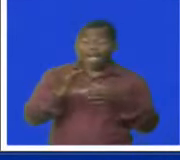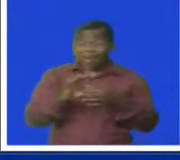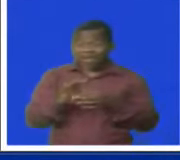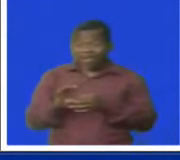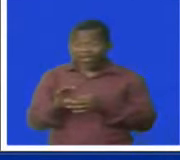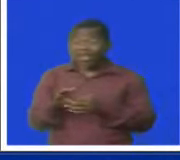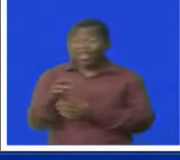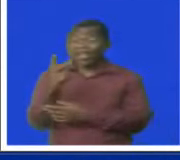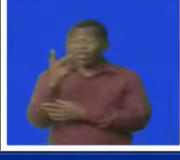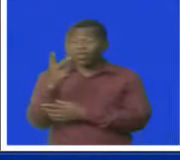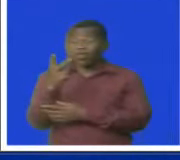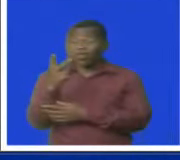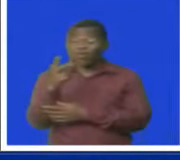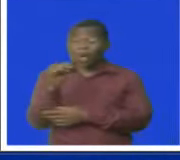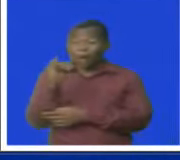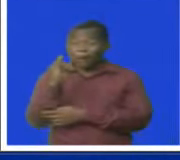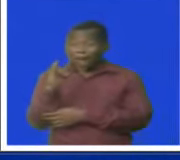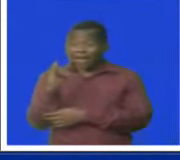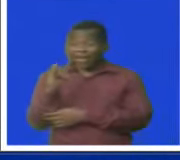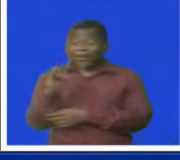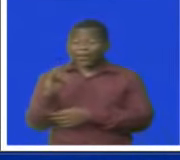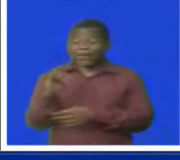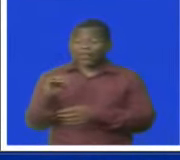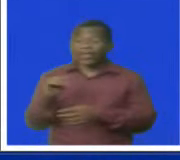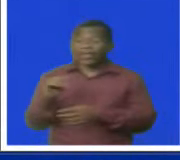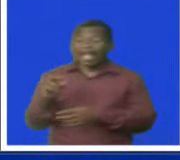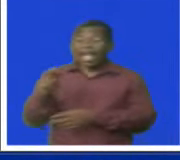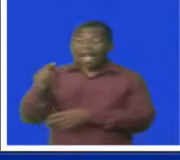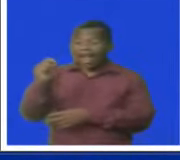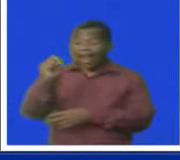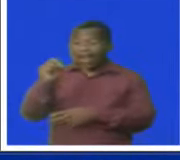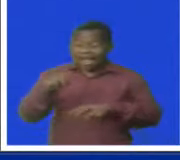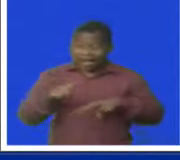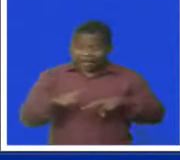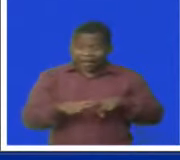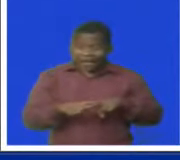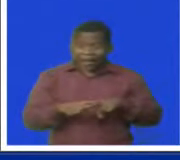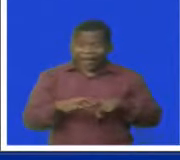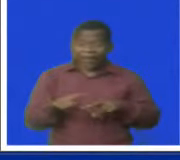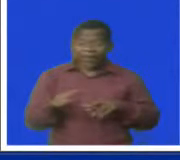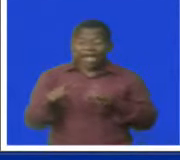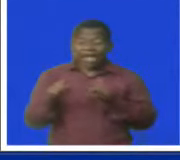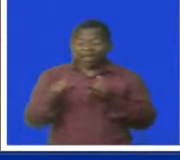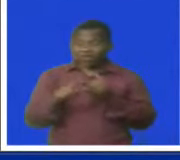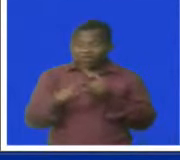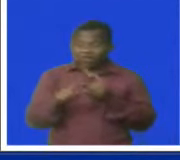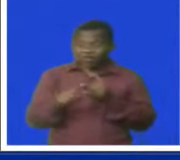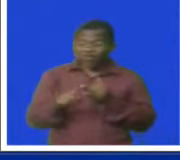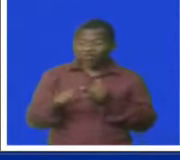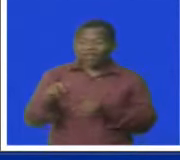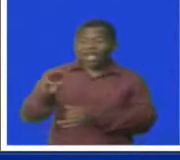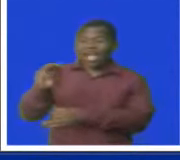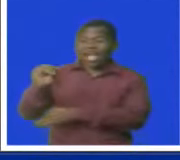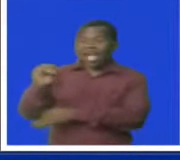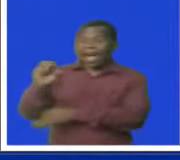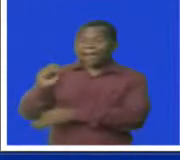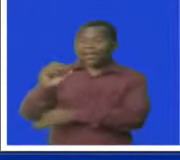uthi emimangweni batosebentisana netinvuna ekushicileleni lomnyombo walolu hlelo emakhaya. Bantu